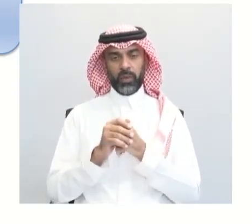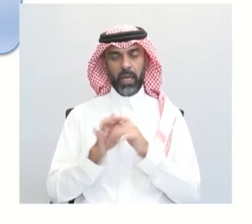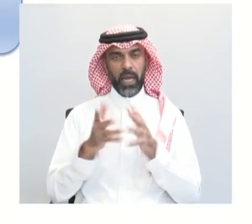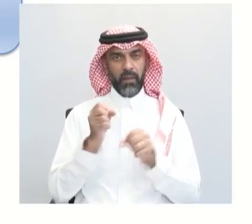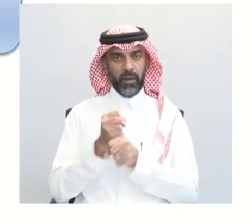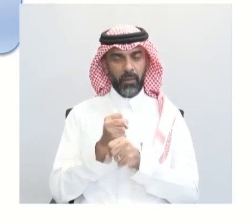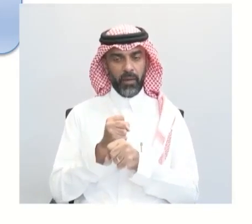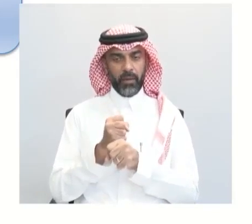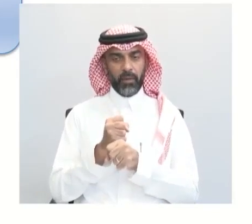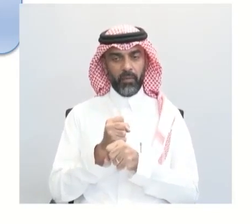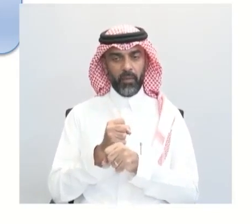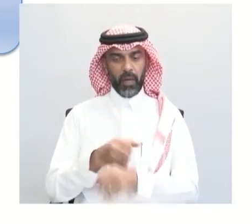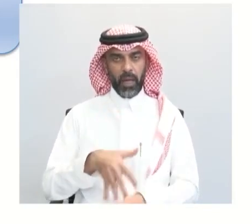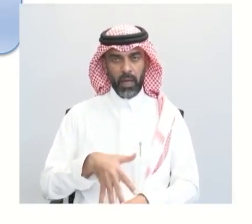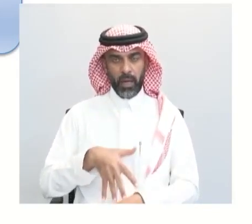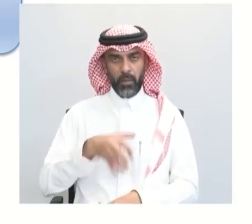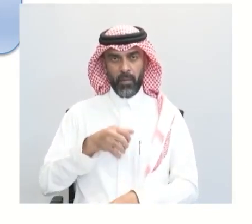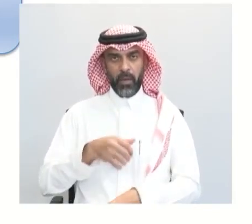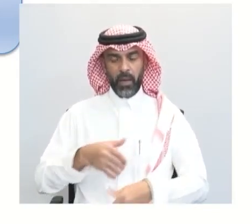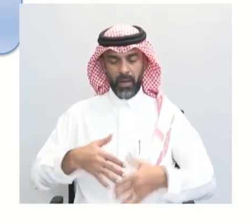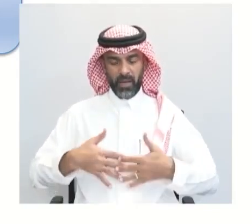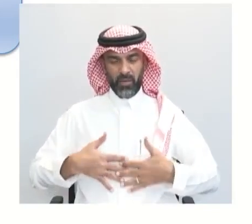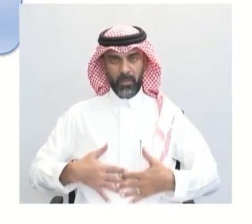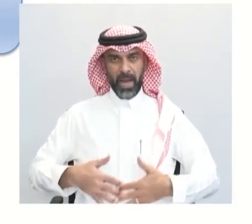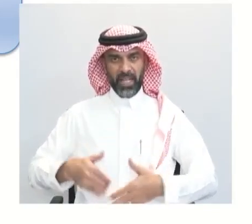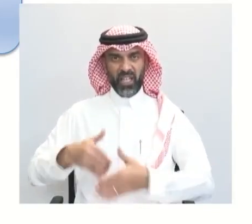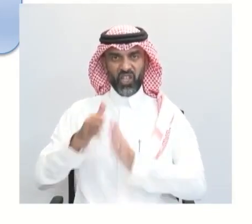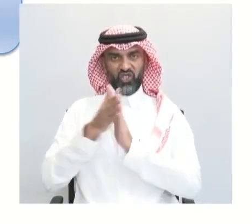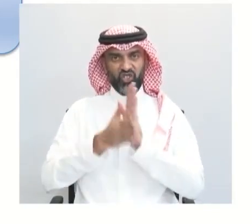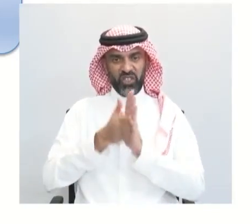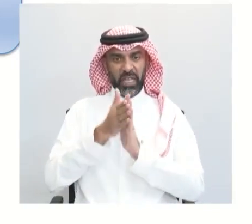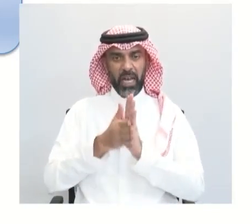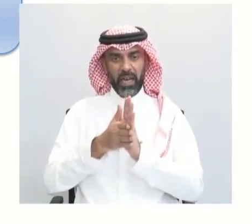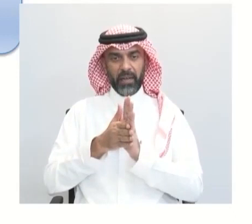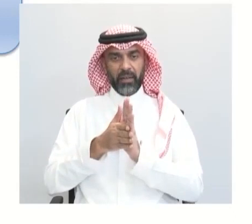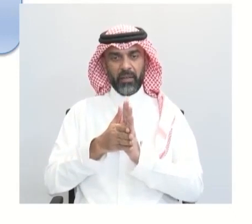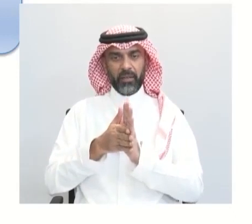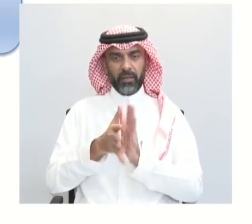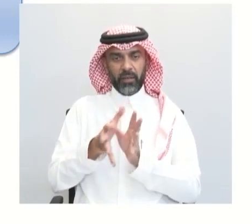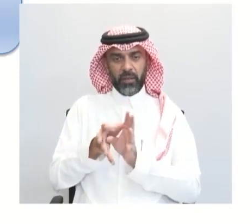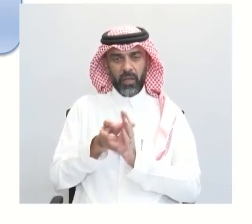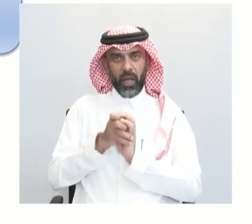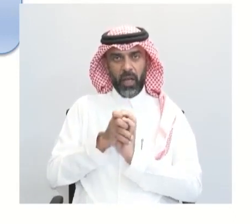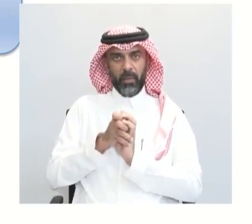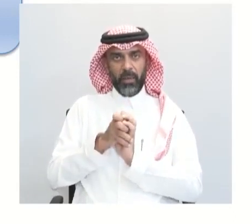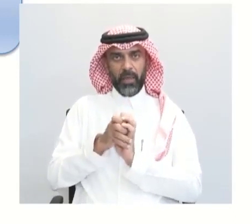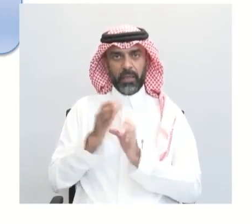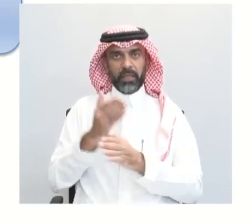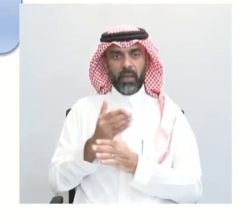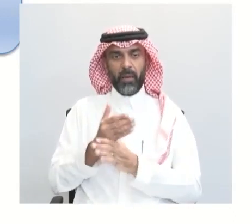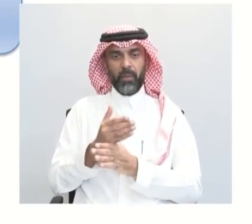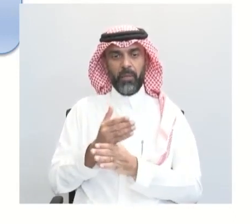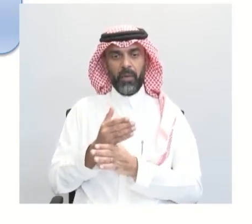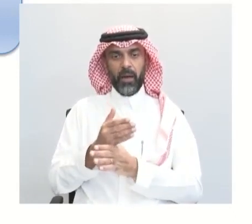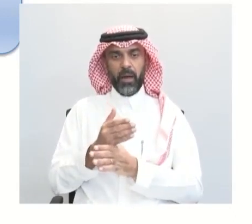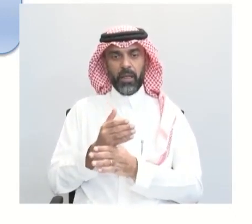تم ذلك من خلال انقباض عضلات جدار المعده لتفتيت الطعام وخلطه بالانزيمات اذا هذه هذه المعده ذكرنا انها عباره عن ثلاث